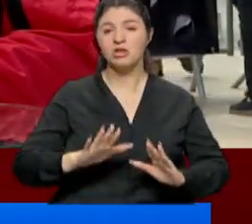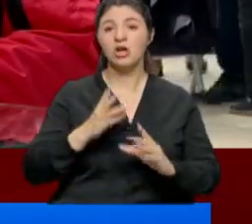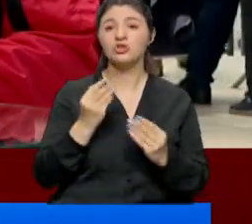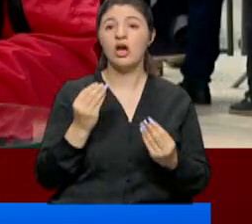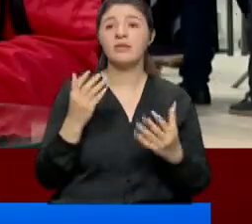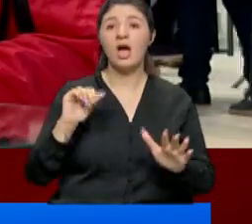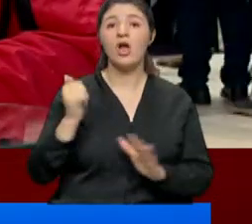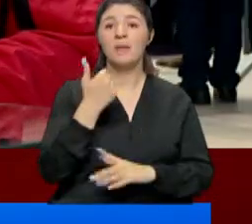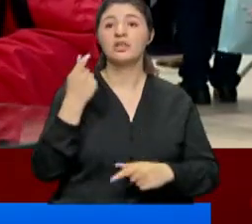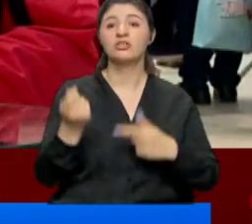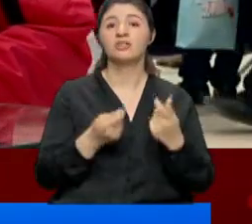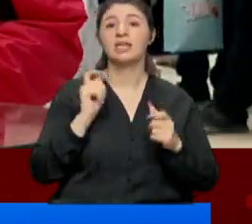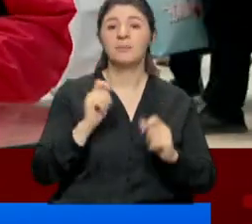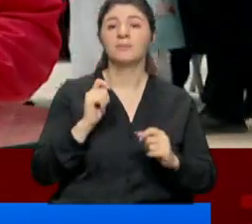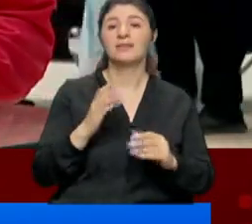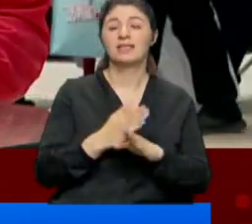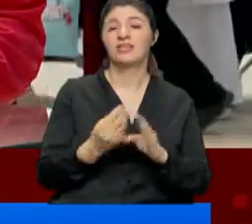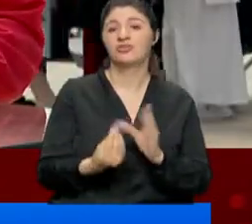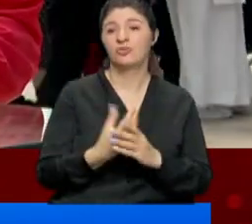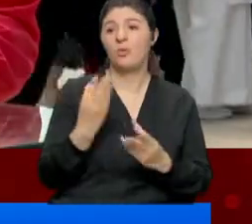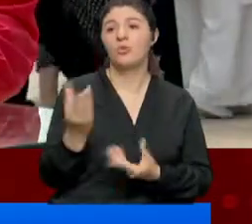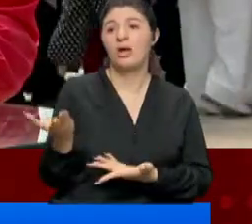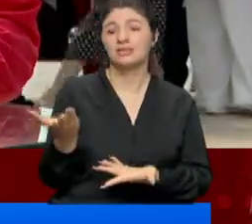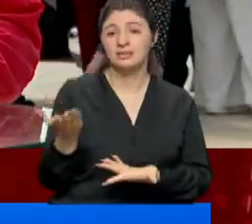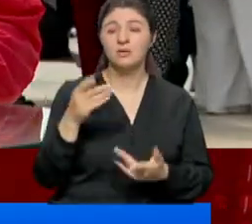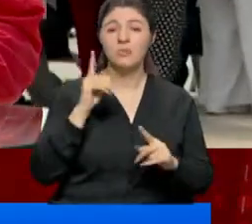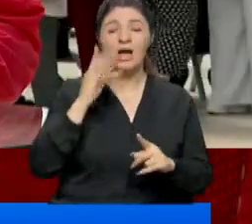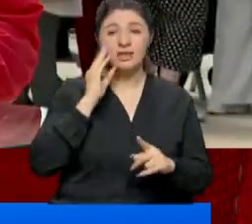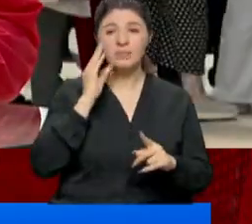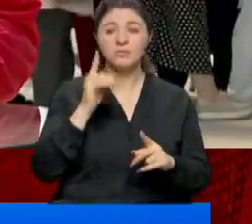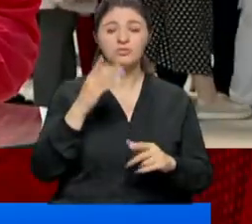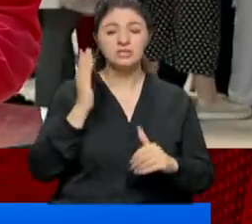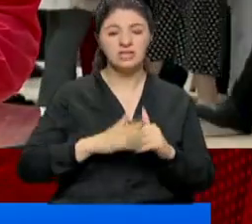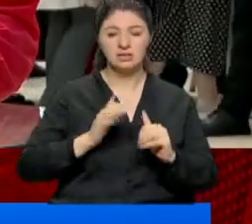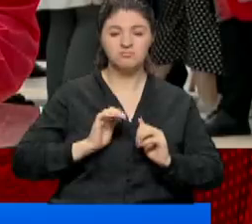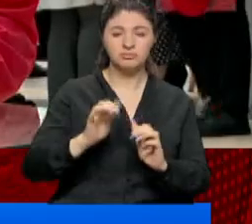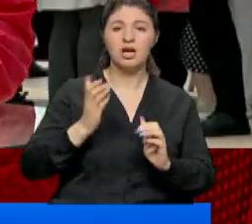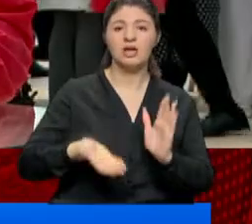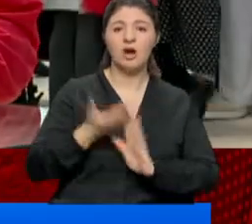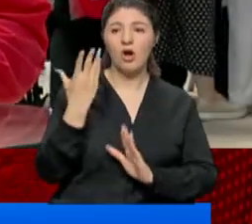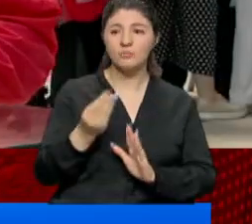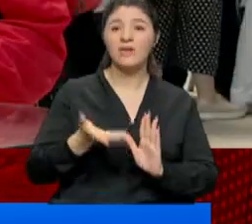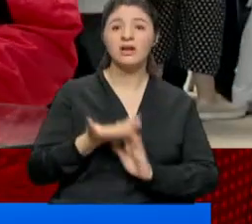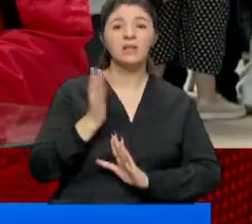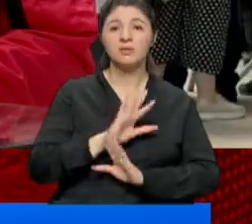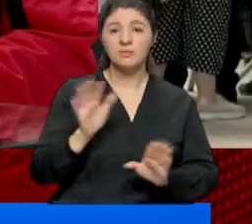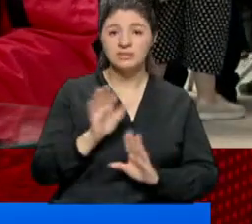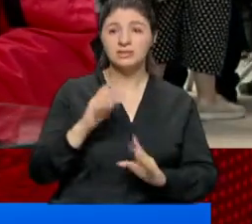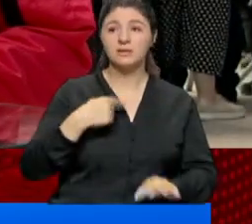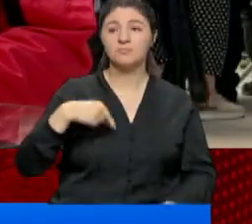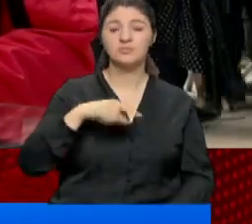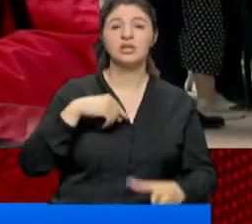çok daha önemli işlerin yapılmasına vesile oluyor oluyorlar Bu anlamda bu ambargoların kalkması veya kalkmaması